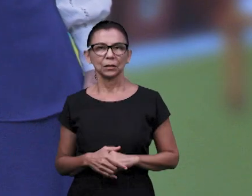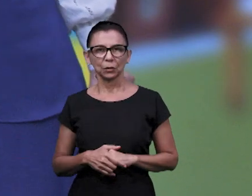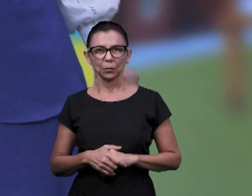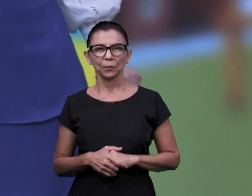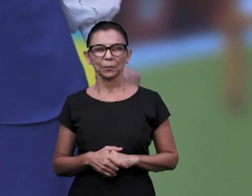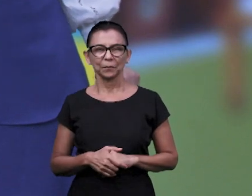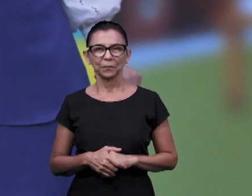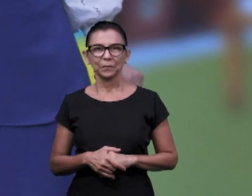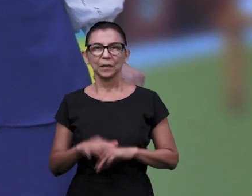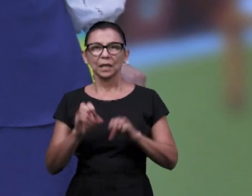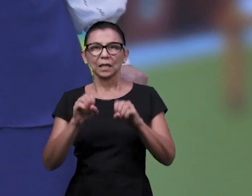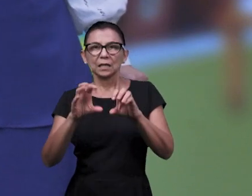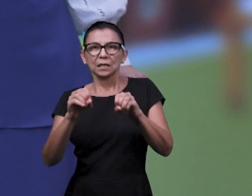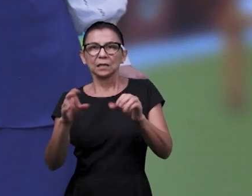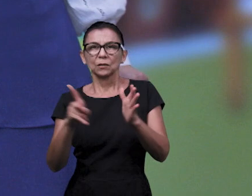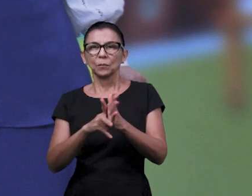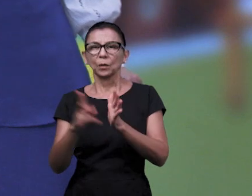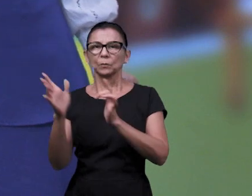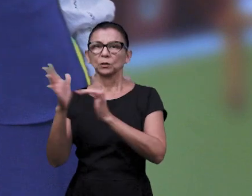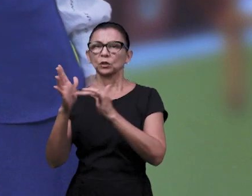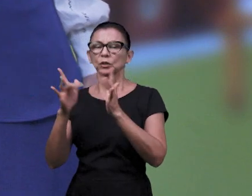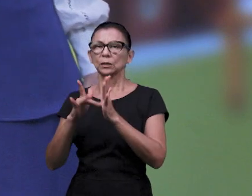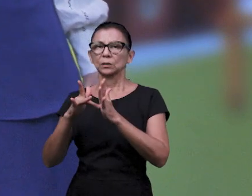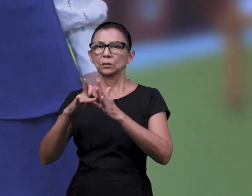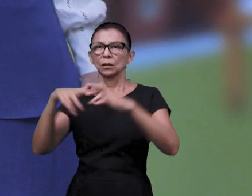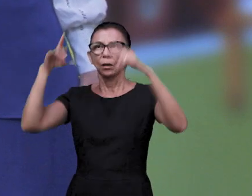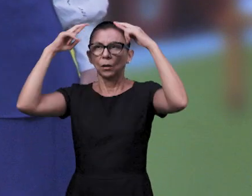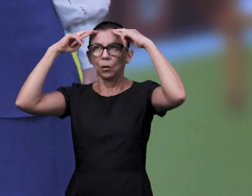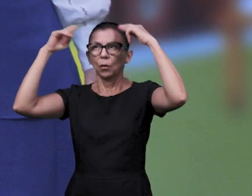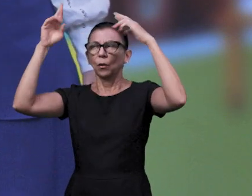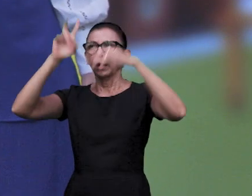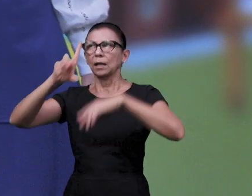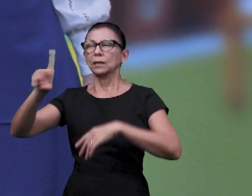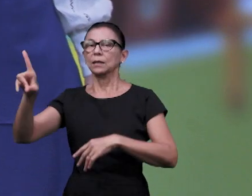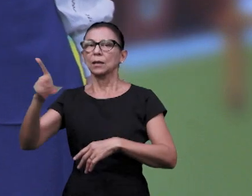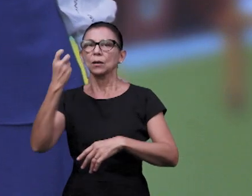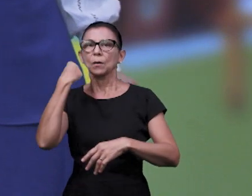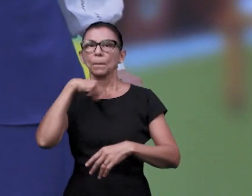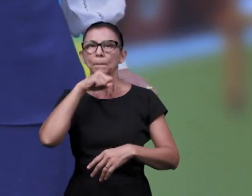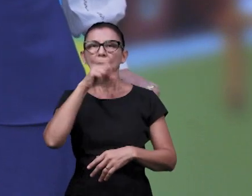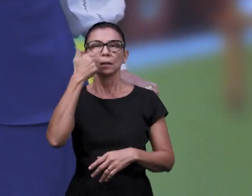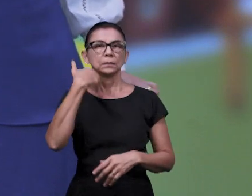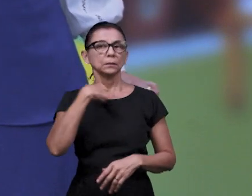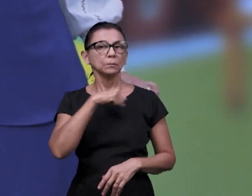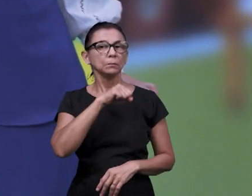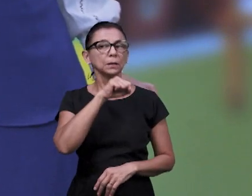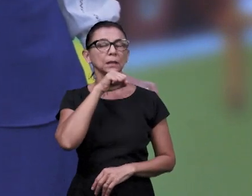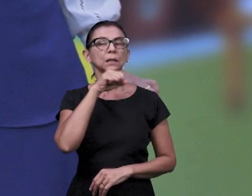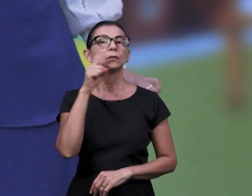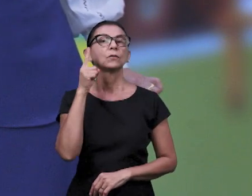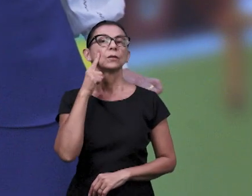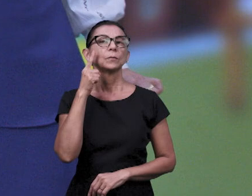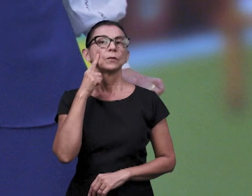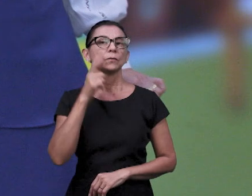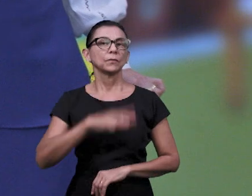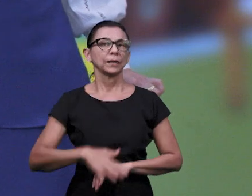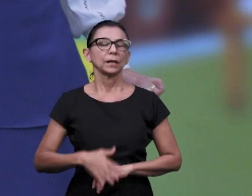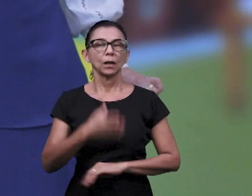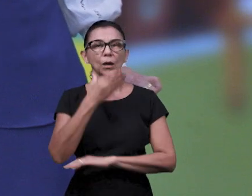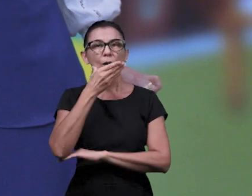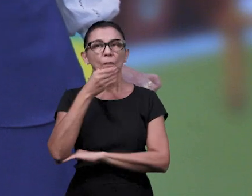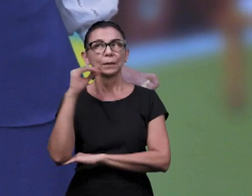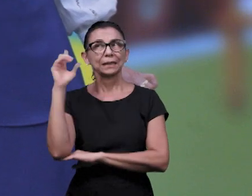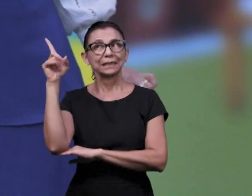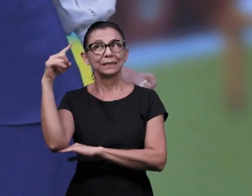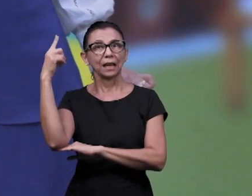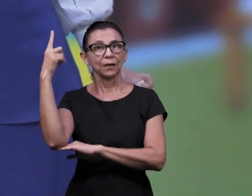enseigné, honorer à Dieu et à nos parents. Et nous allons voir cela à travers les exemples de David,